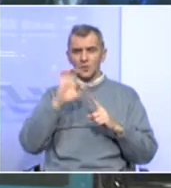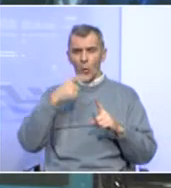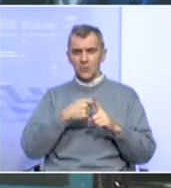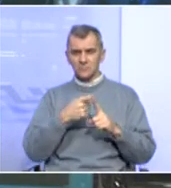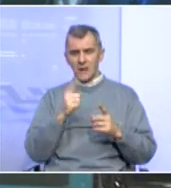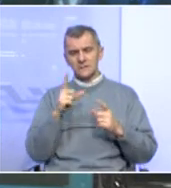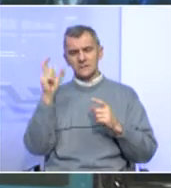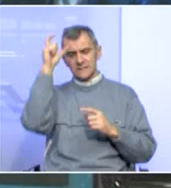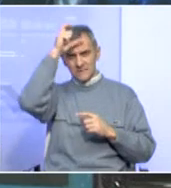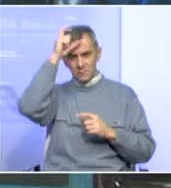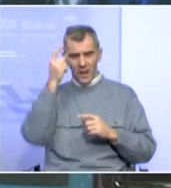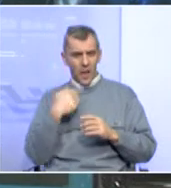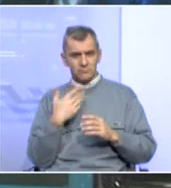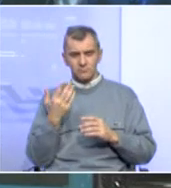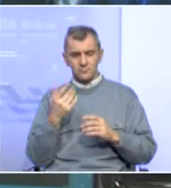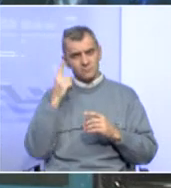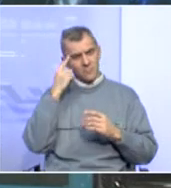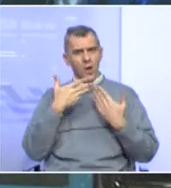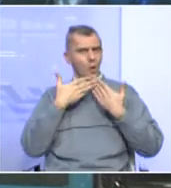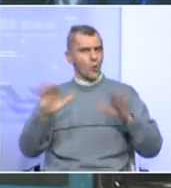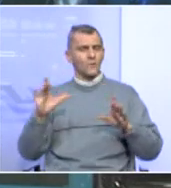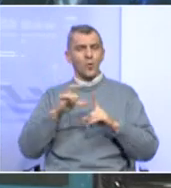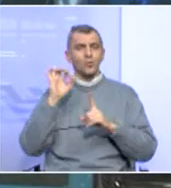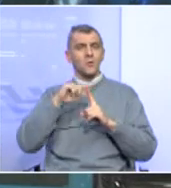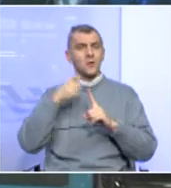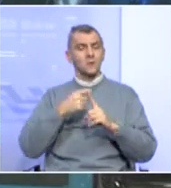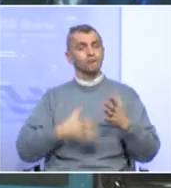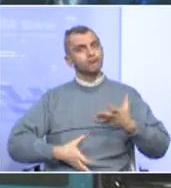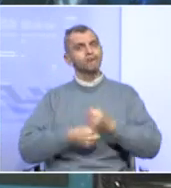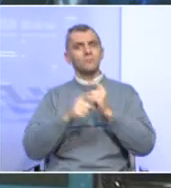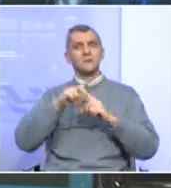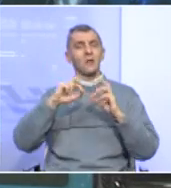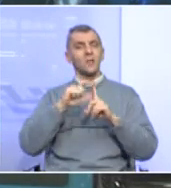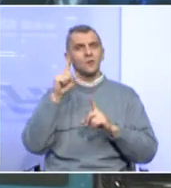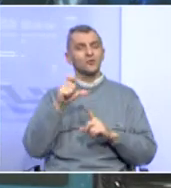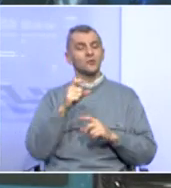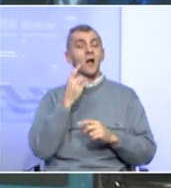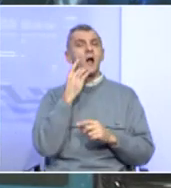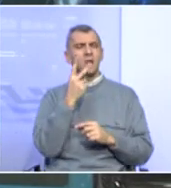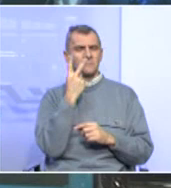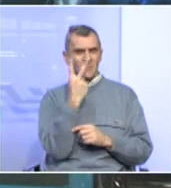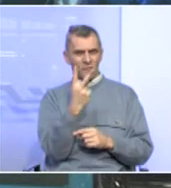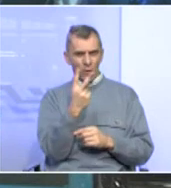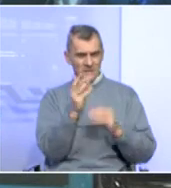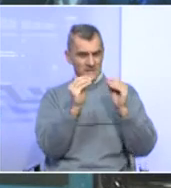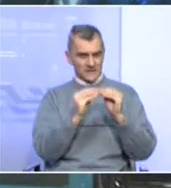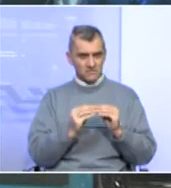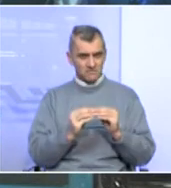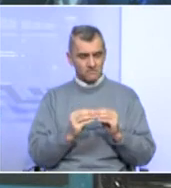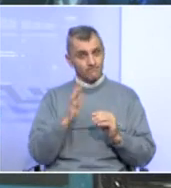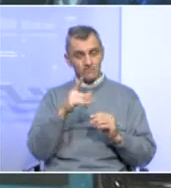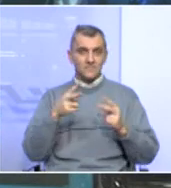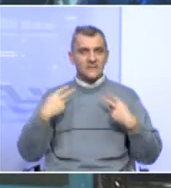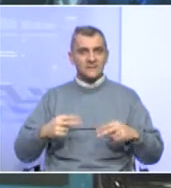Srbiji. Znamo da je Dodik otvoreno podržavao Tadića i vjerovatno to dvoje kad se sastavi, to je strah